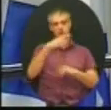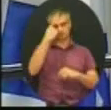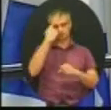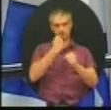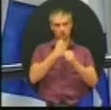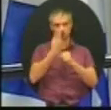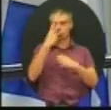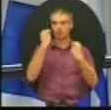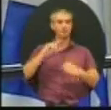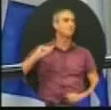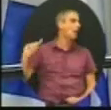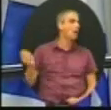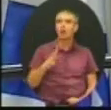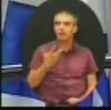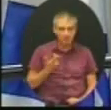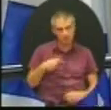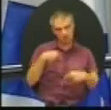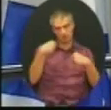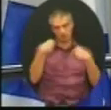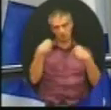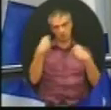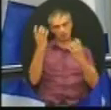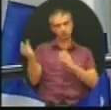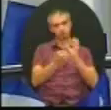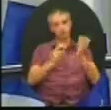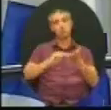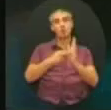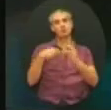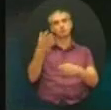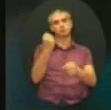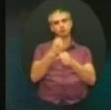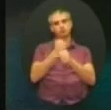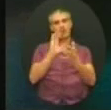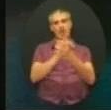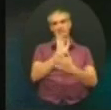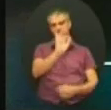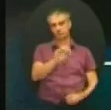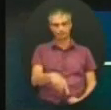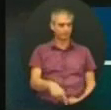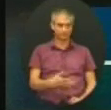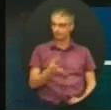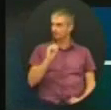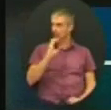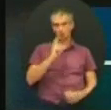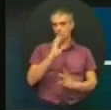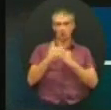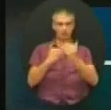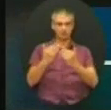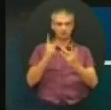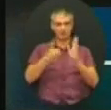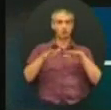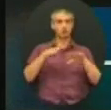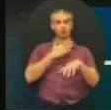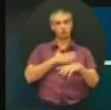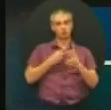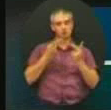לעשות יותר טוב מכל דבר אחר, וזה מינויים פוליטיים וג'ובים. מאיר כהן, בינתיים זה לא התקדם, אבל ראש הממשלה